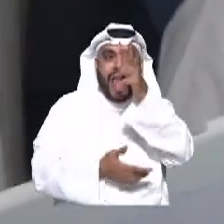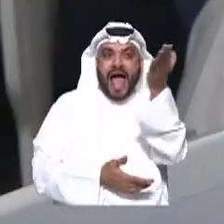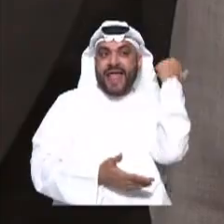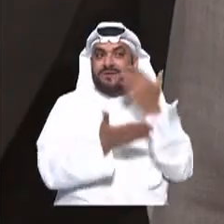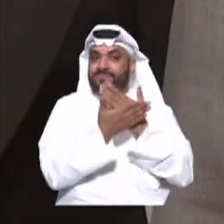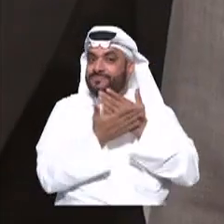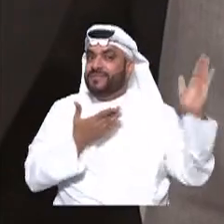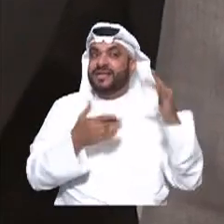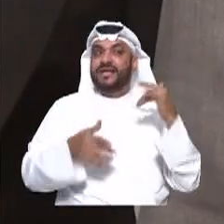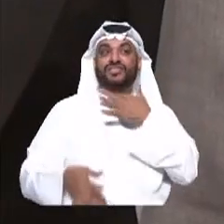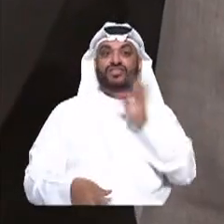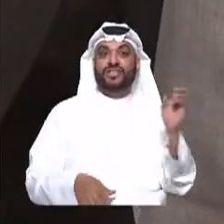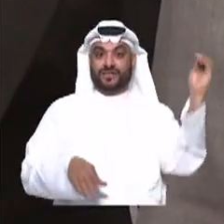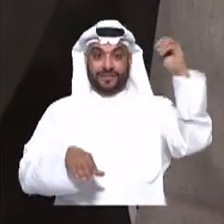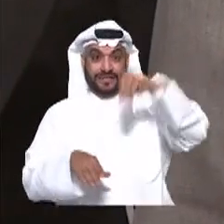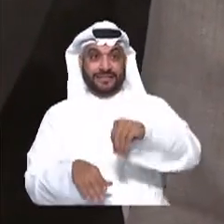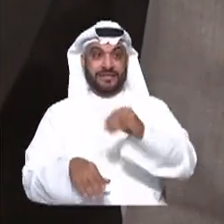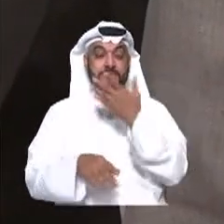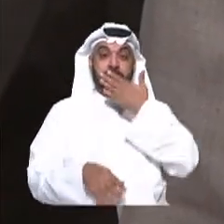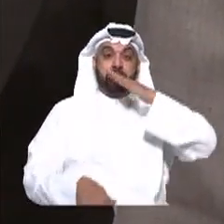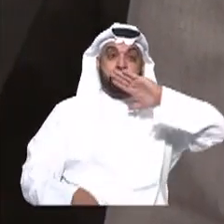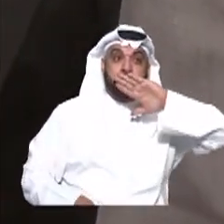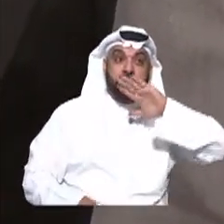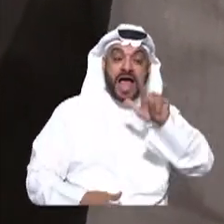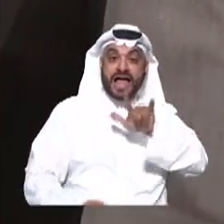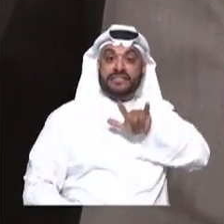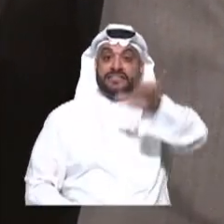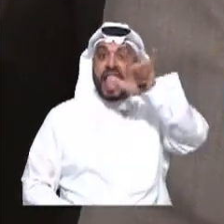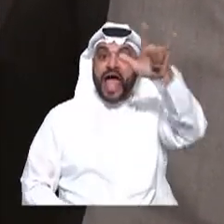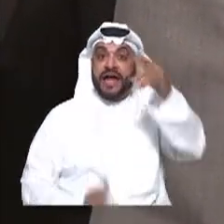الجديدة. وكلها طائرات جديدة حديثة